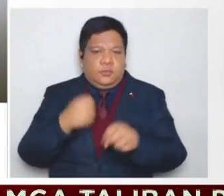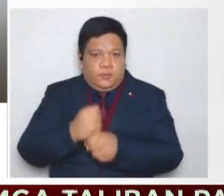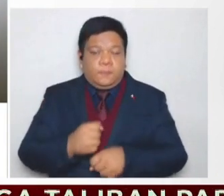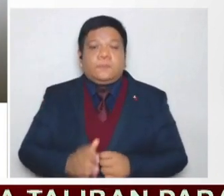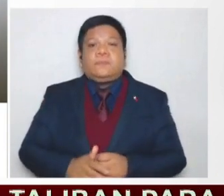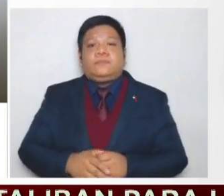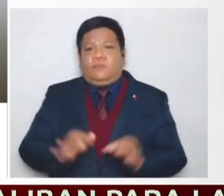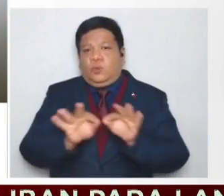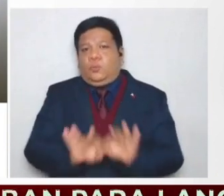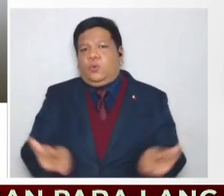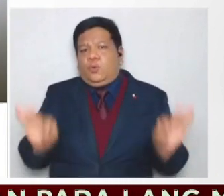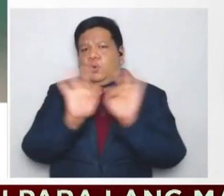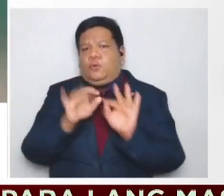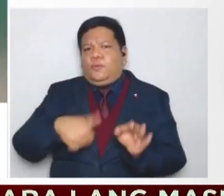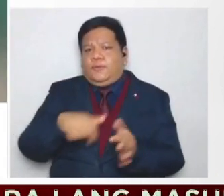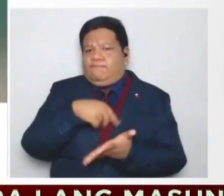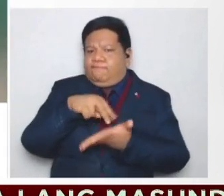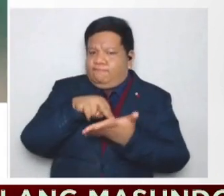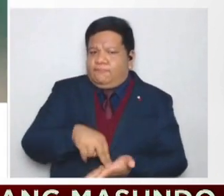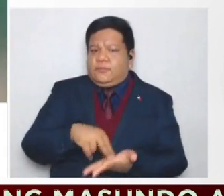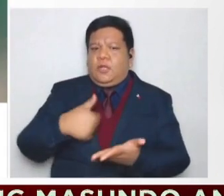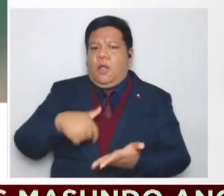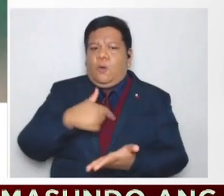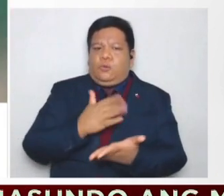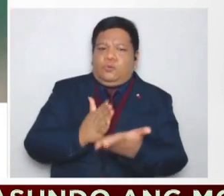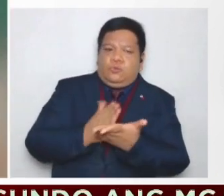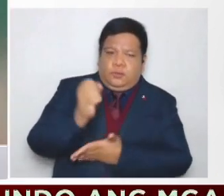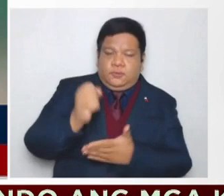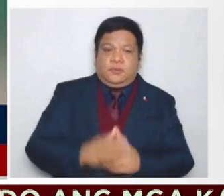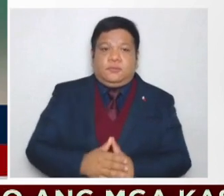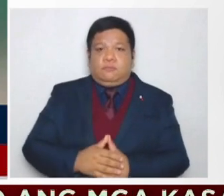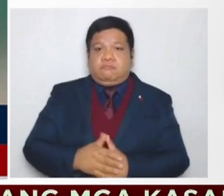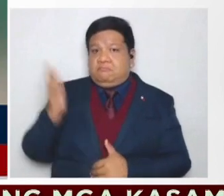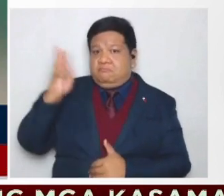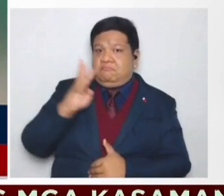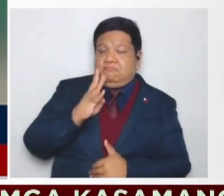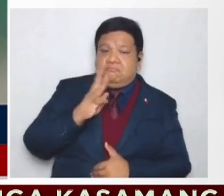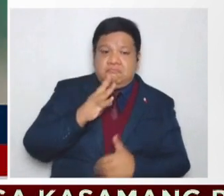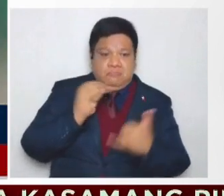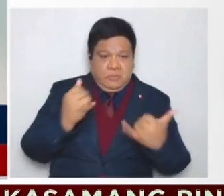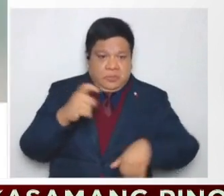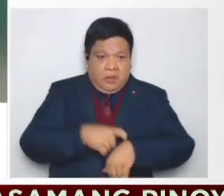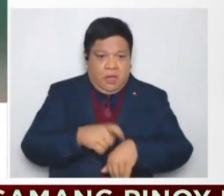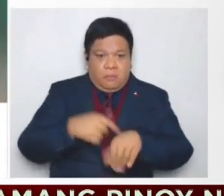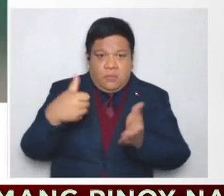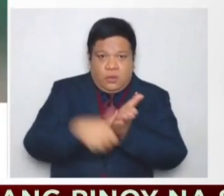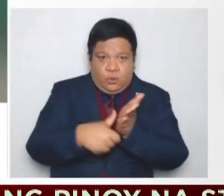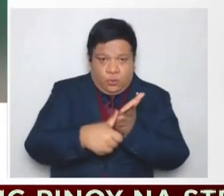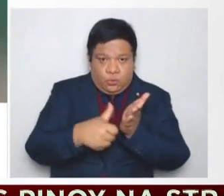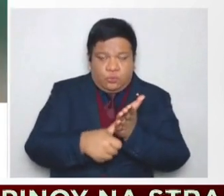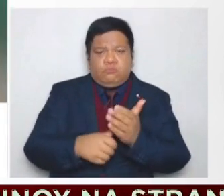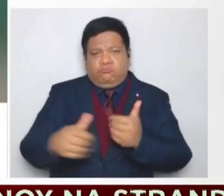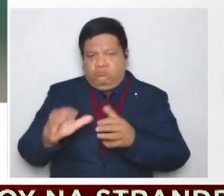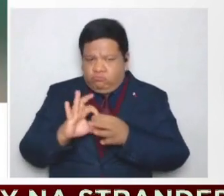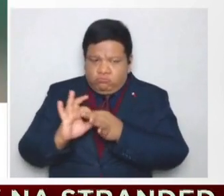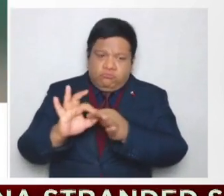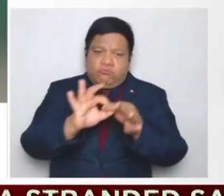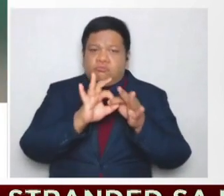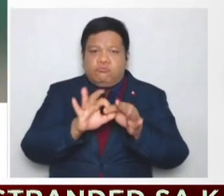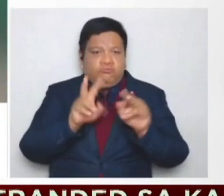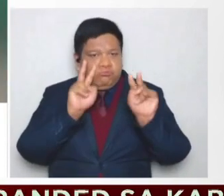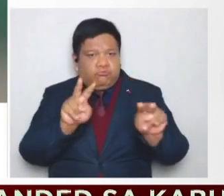manindigan tayo sa karapatang ito. Panahon na uli ng eleksyon, kaya tulong-tulong po tayong magpatrol. Nandito po kami para sa